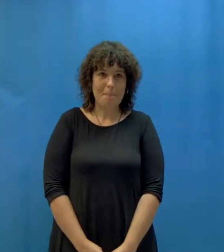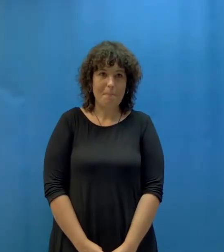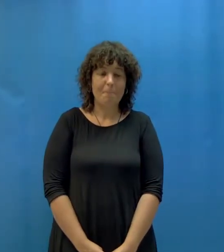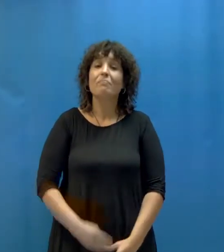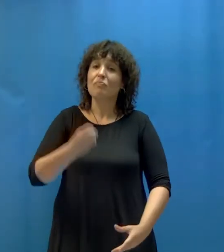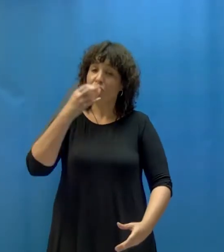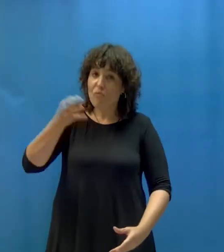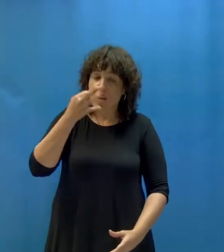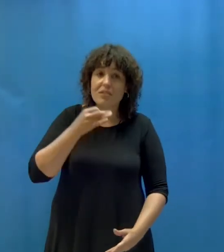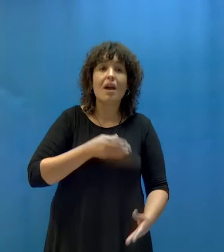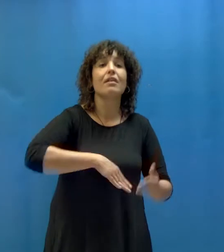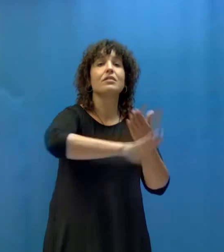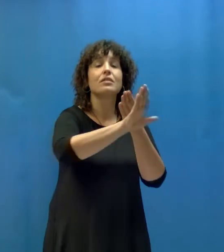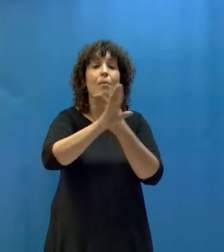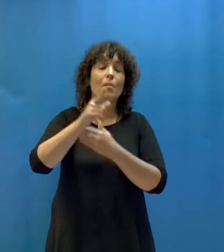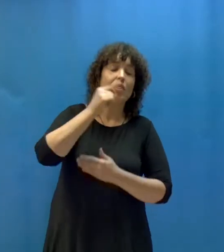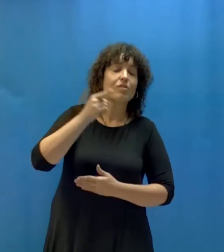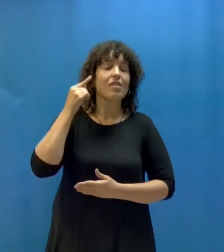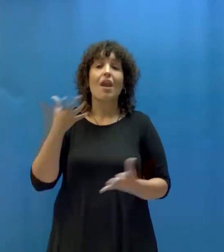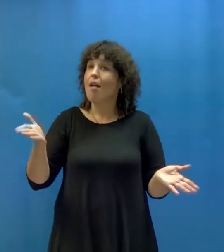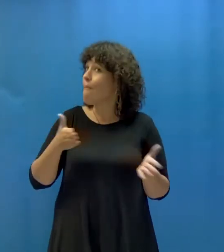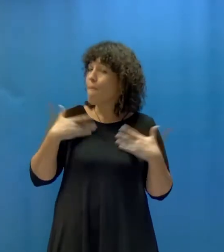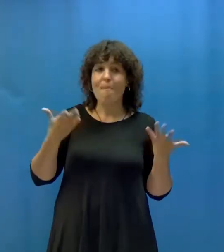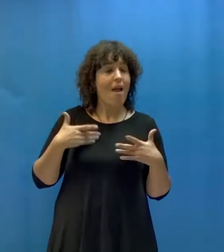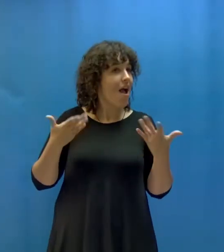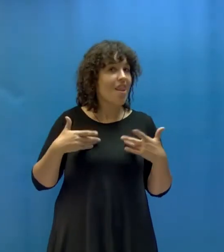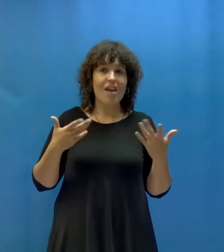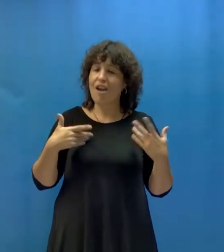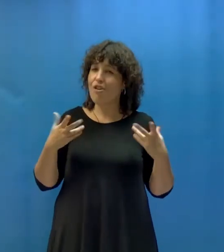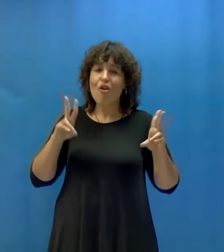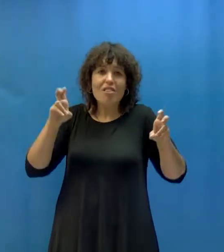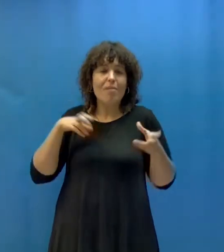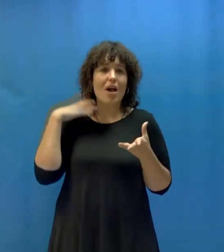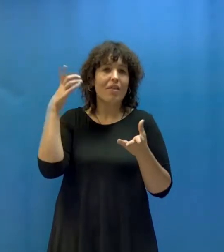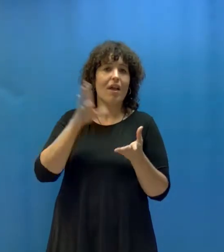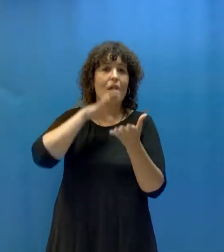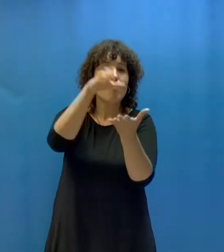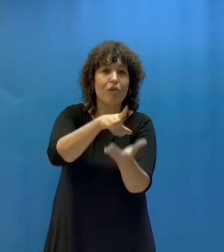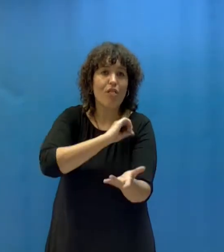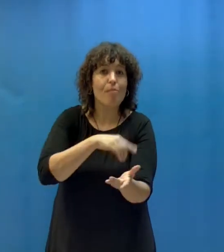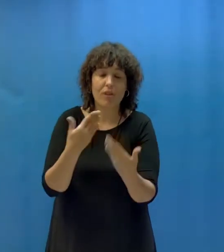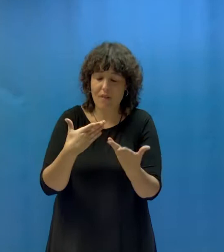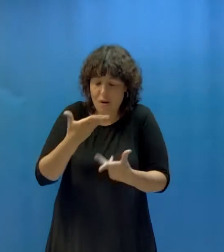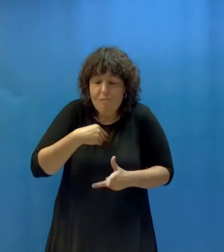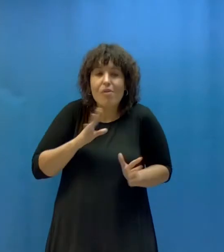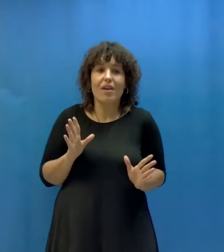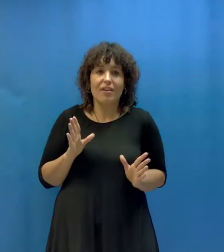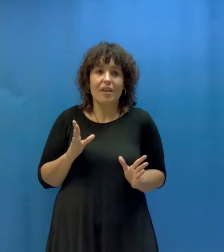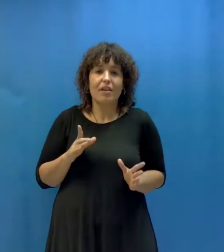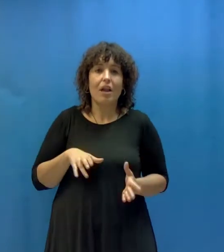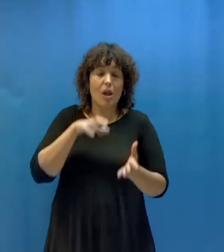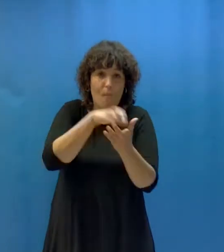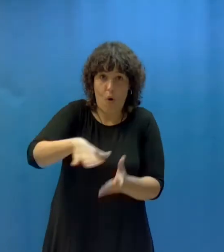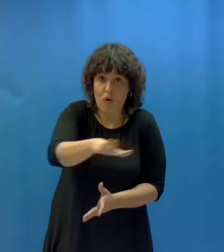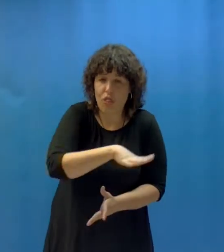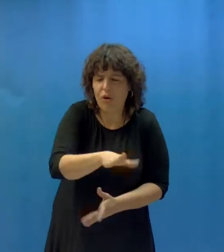Bé, bona vesprada, veïns i veïnes de Castelló. M'alegre que puguem parlar d'instal·lacions esportives. Dir que a Castelló l'esport és un puntal clau i en tots